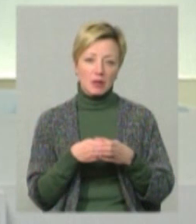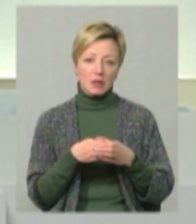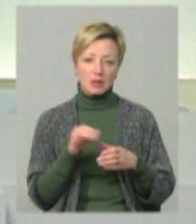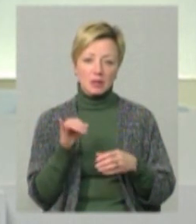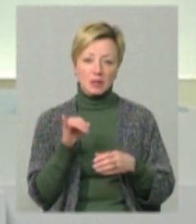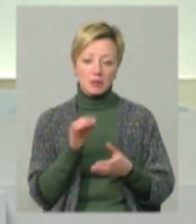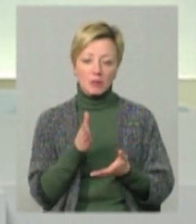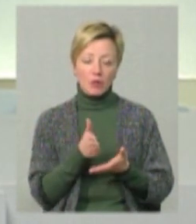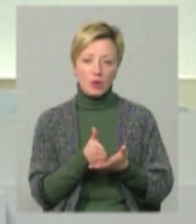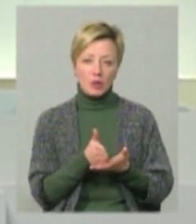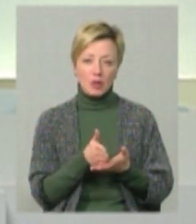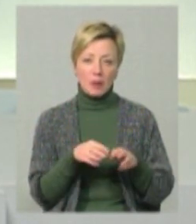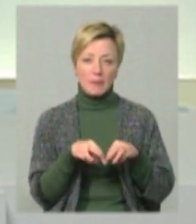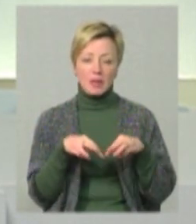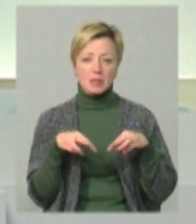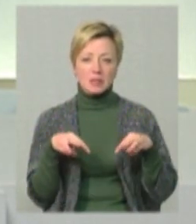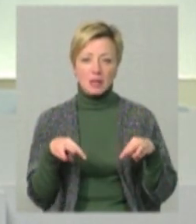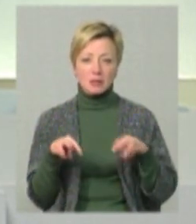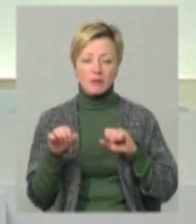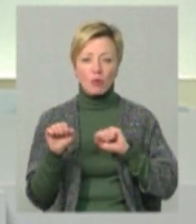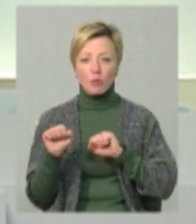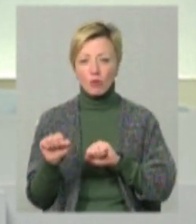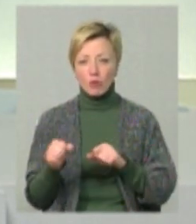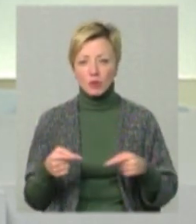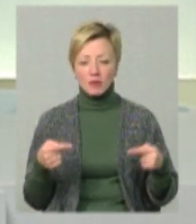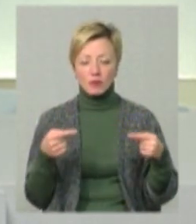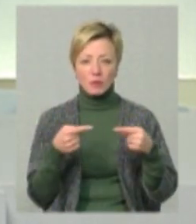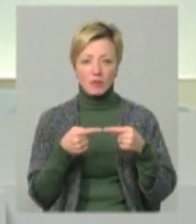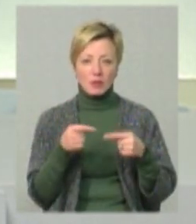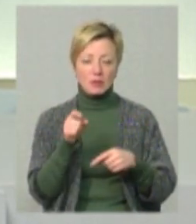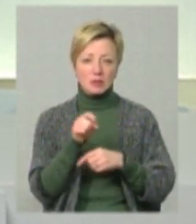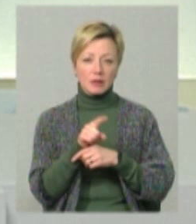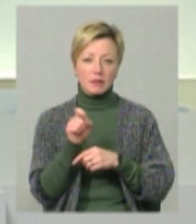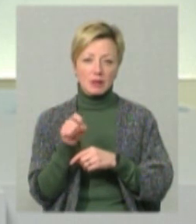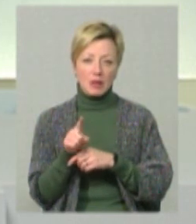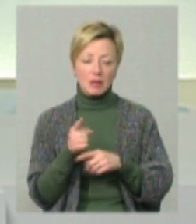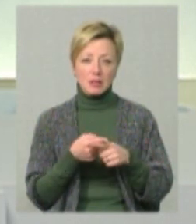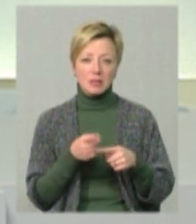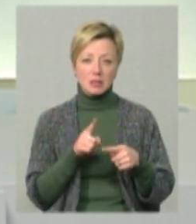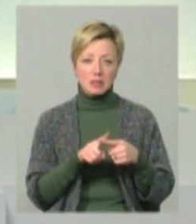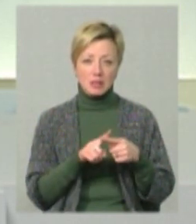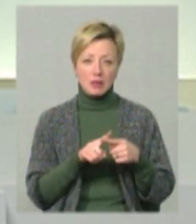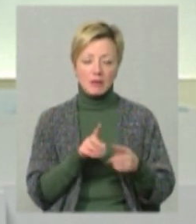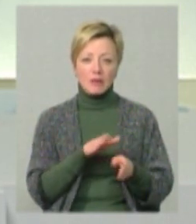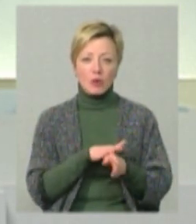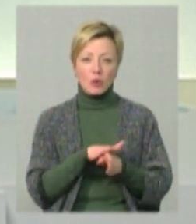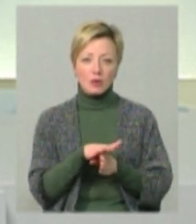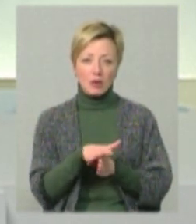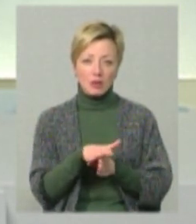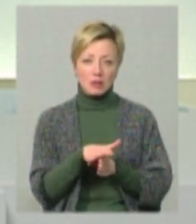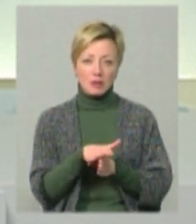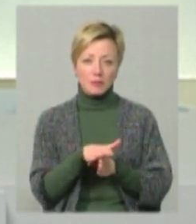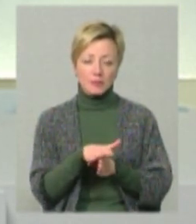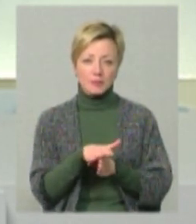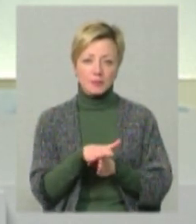і по лінії Міністерства оборони відповідних завдань, це виконання